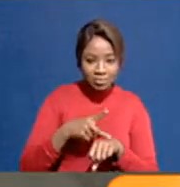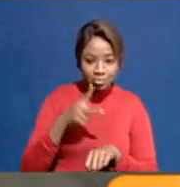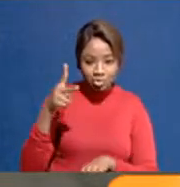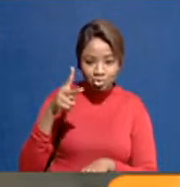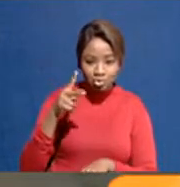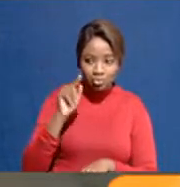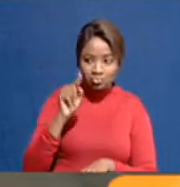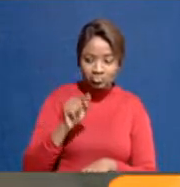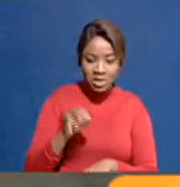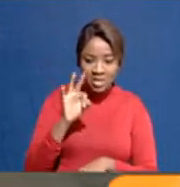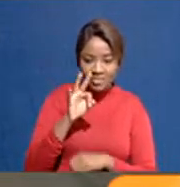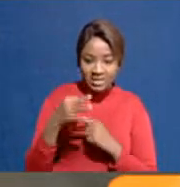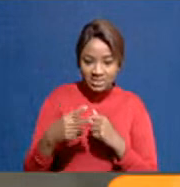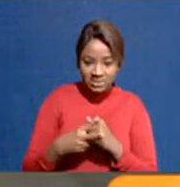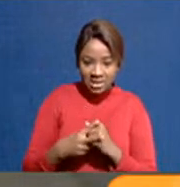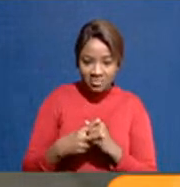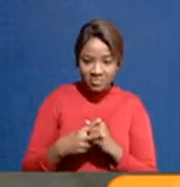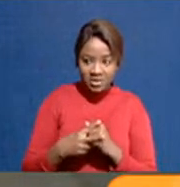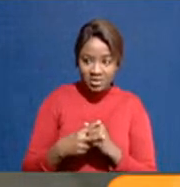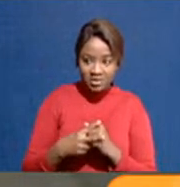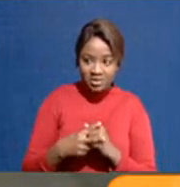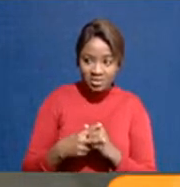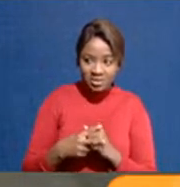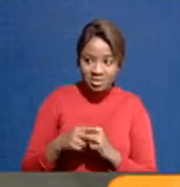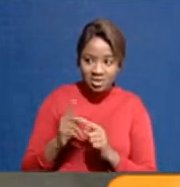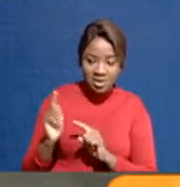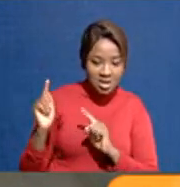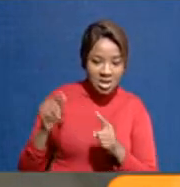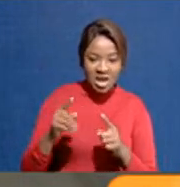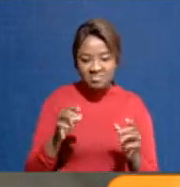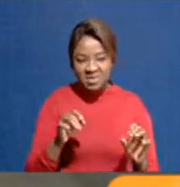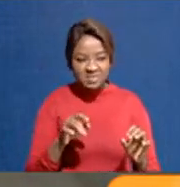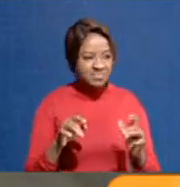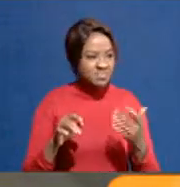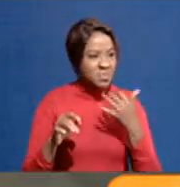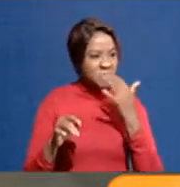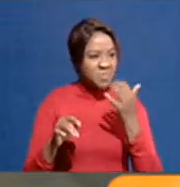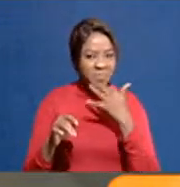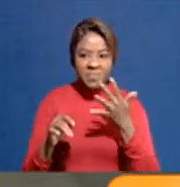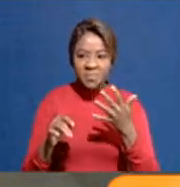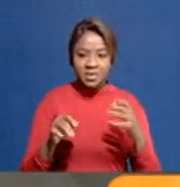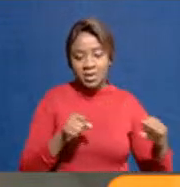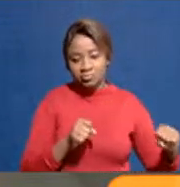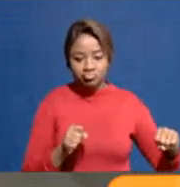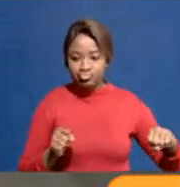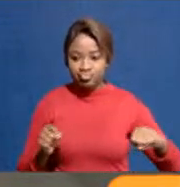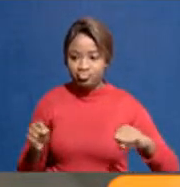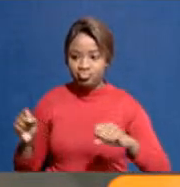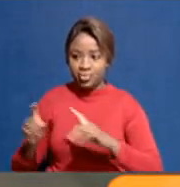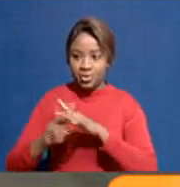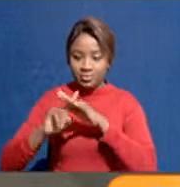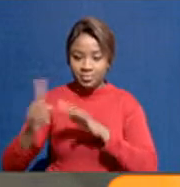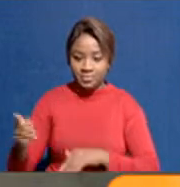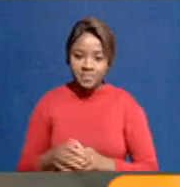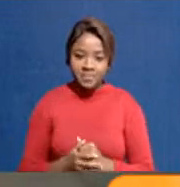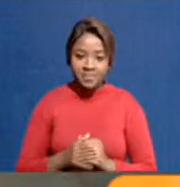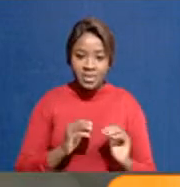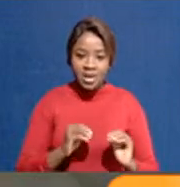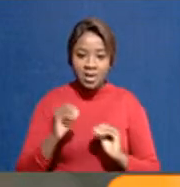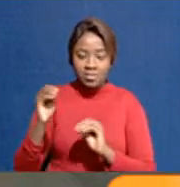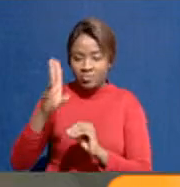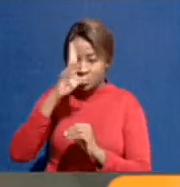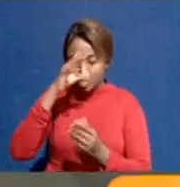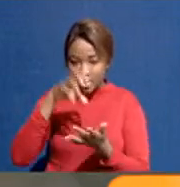dakika 37 akifika na kuondoka baada ya kuona hatari. Alielekea hadi kituo cha polisi